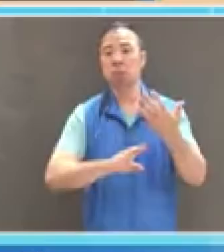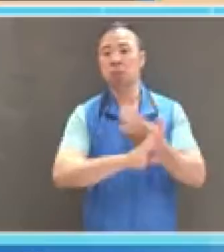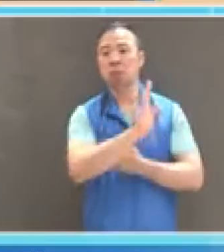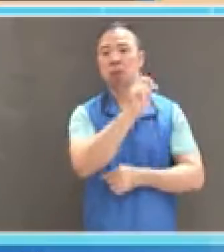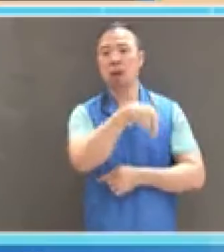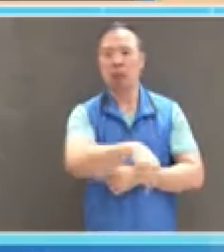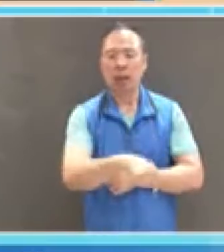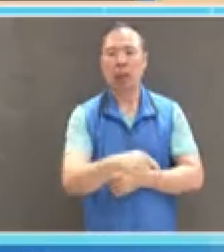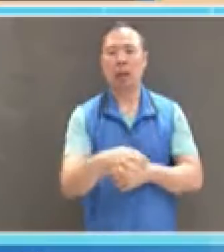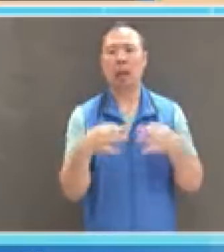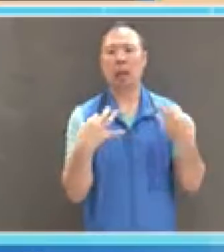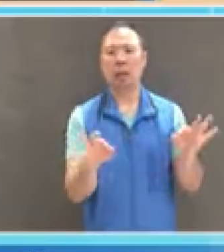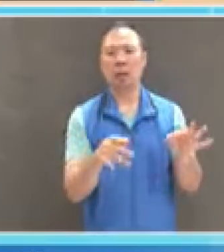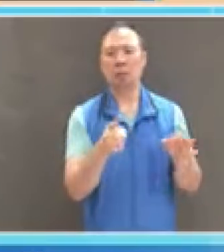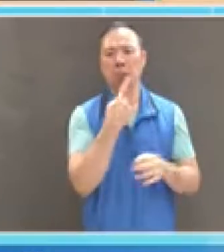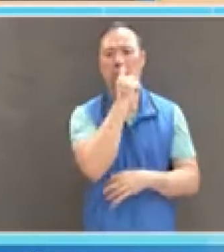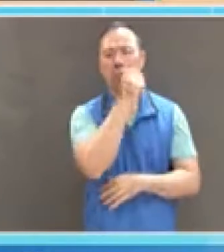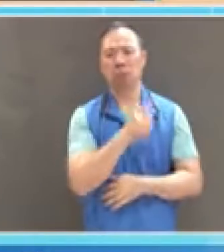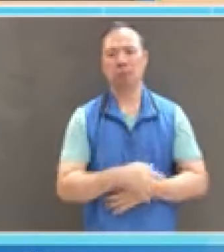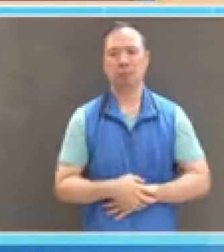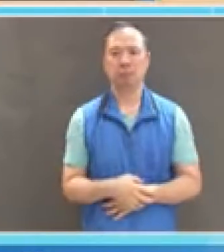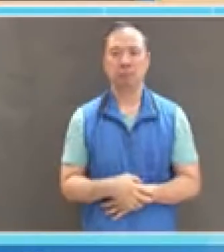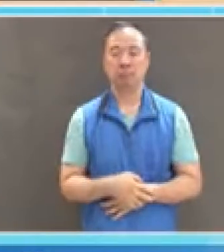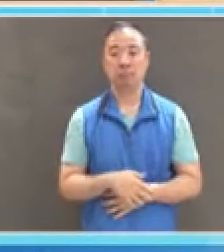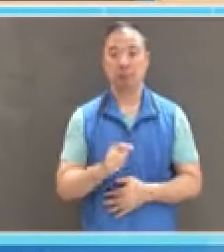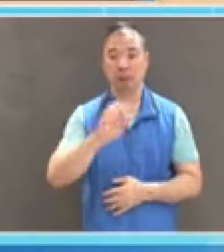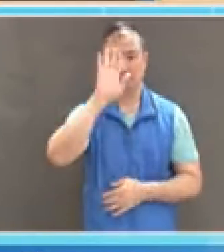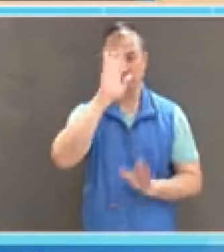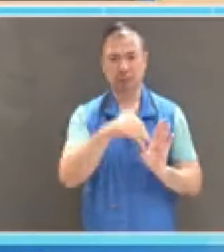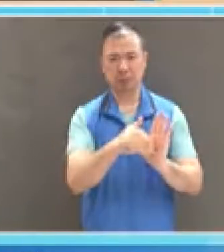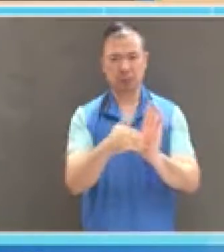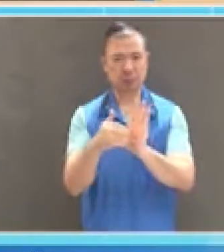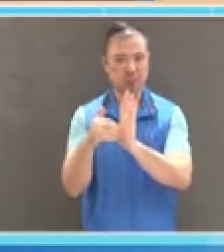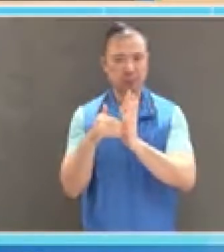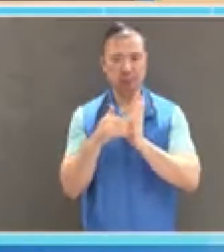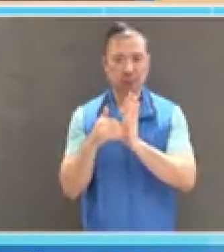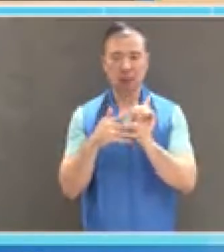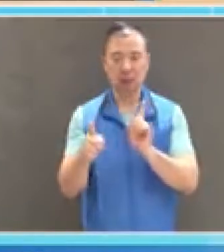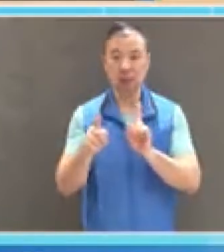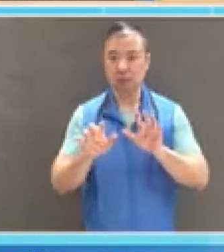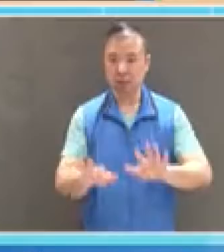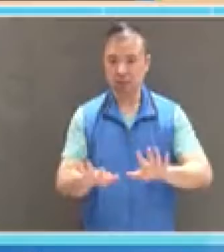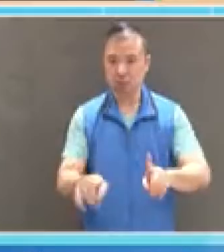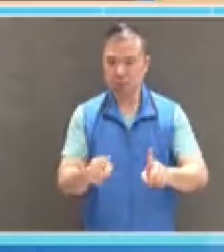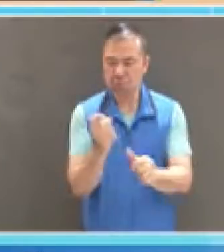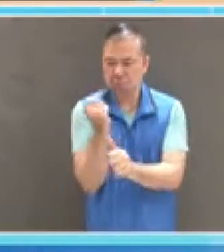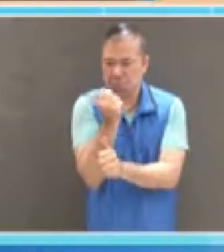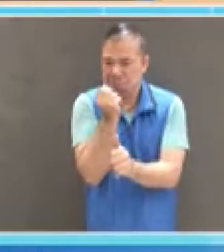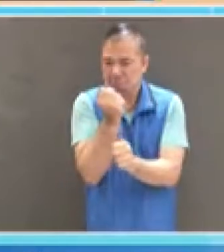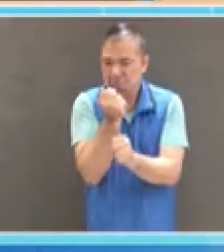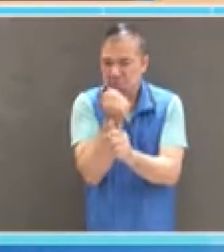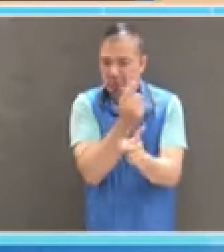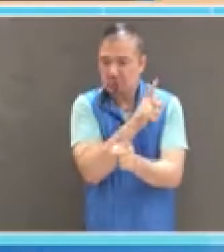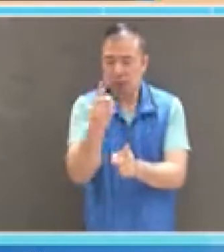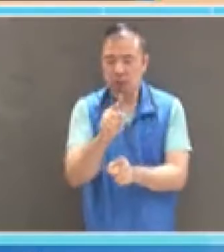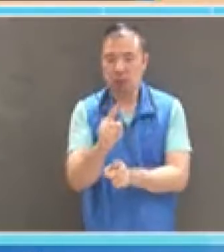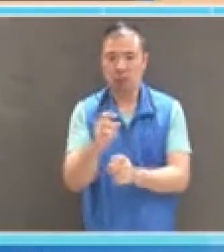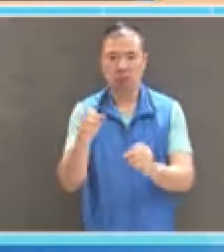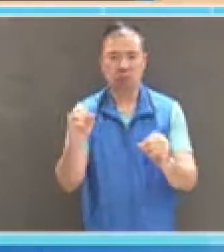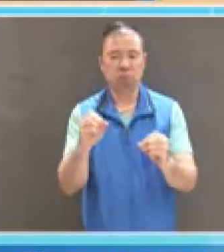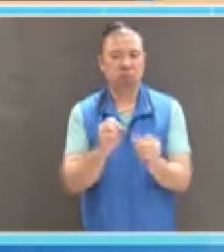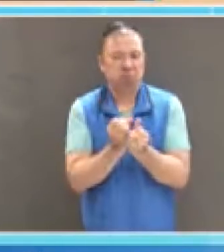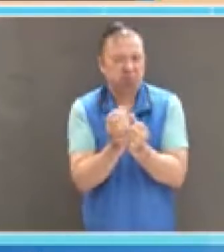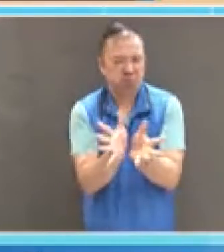啊，记得在整个防疫，在这样一个最重要关键，第二大病毒来势汹汹，一进入来的时